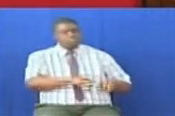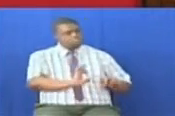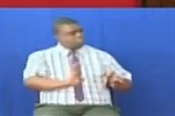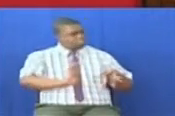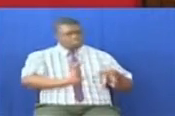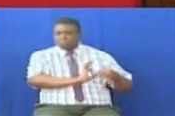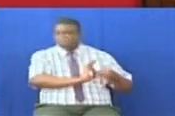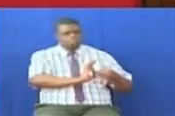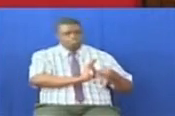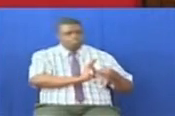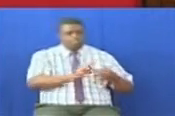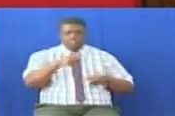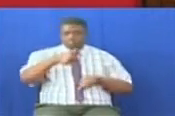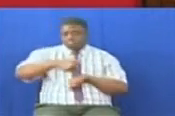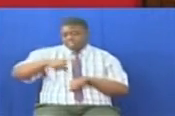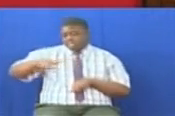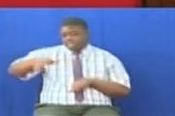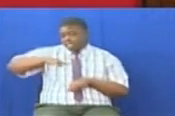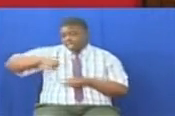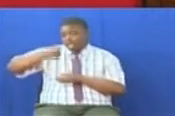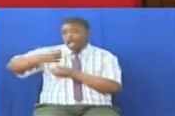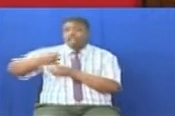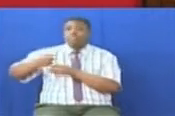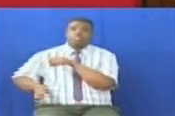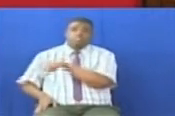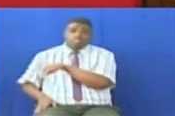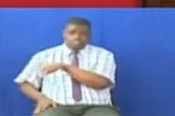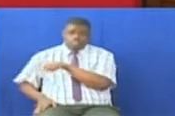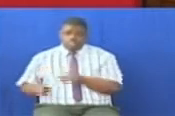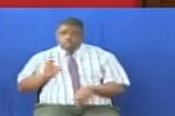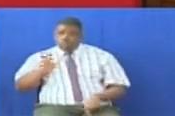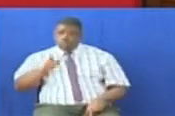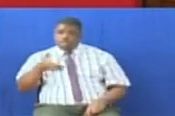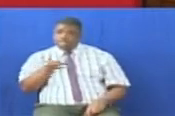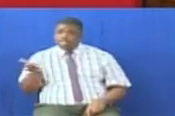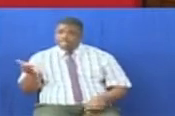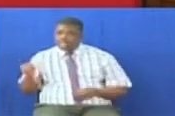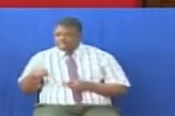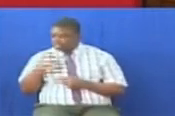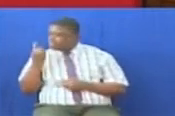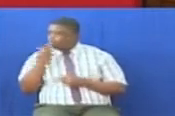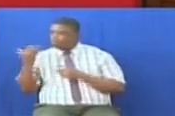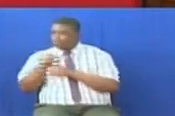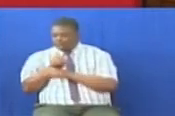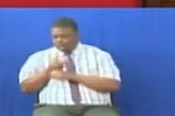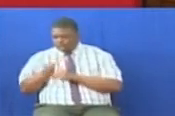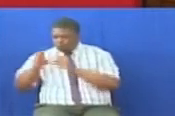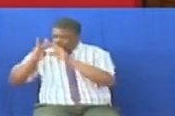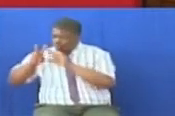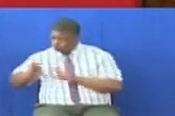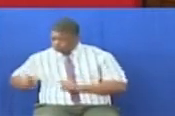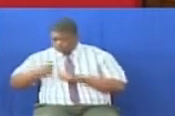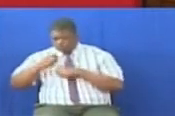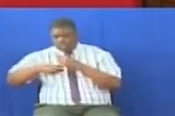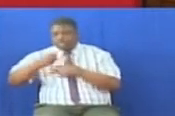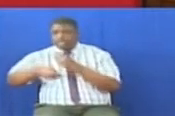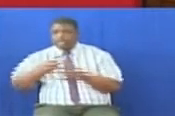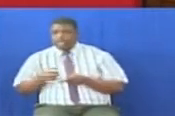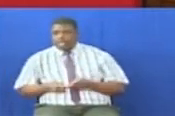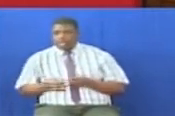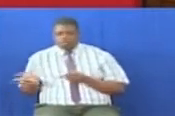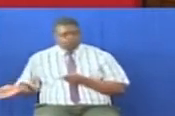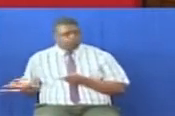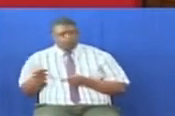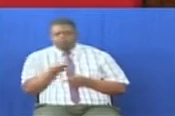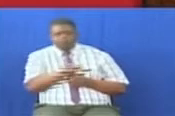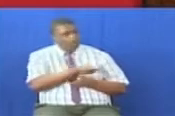wakiwa site. Na hatimaye hoja zingine ambazo zingeweza kupatiwa majibu kipindi cha ukaguzi unaendelea kukosa kupewa ufafanuzi